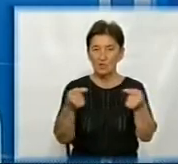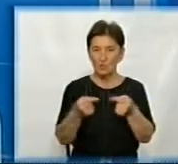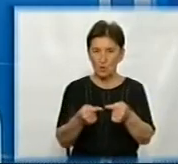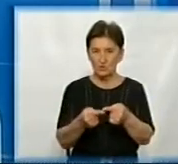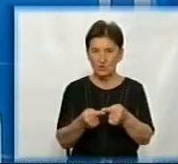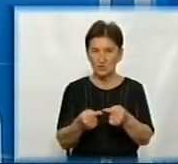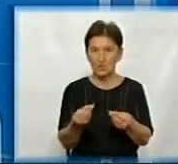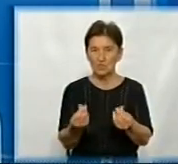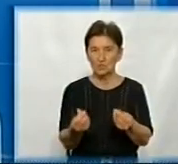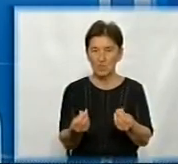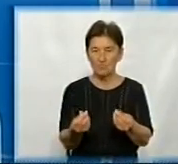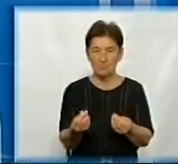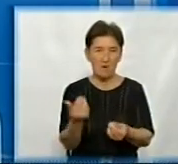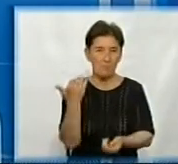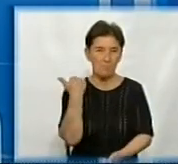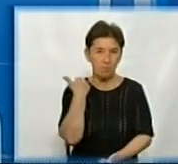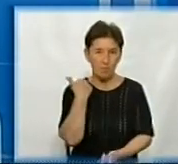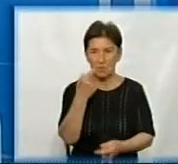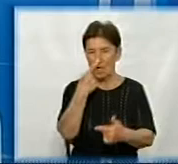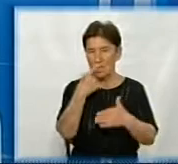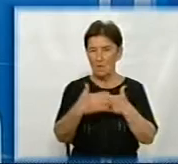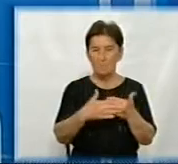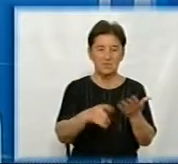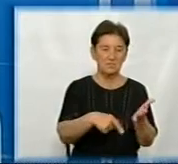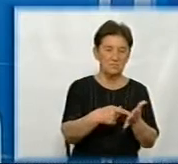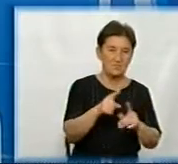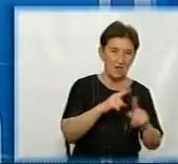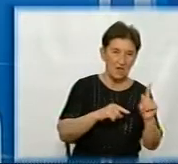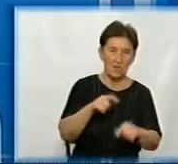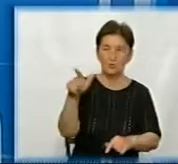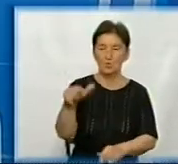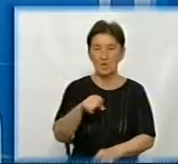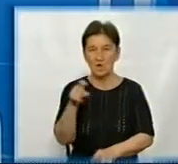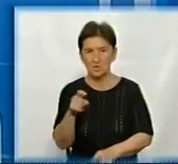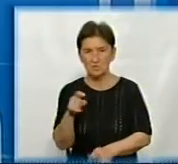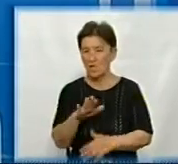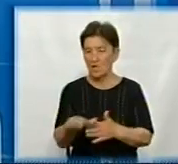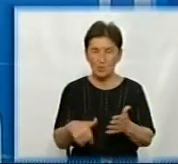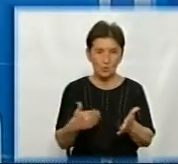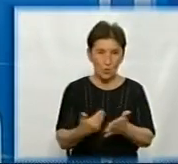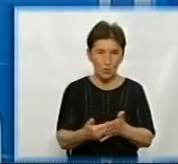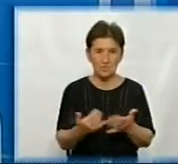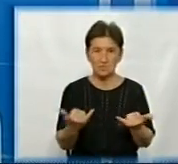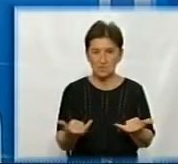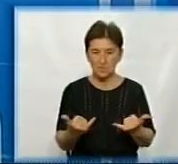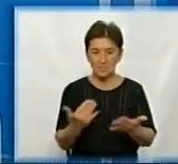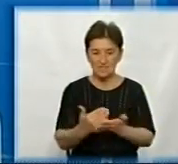ну, наприклад, перед Нафтогазом, перед міською радою, перед усіма іншими боржниками. Ми ще й досі перебуваємо у